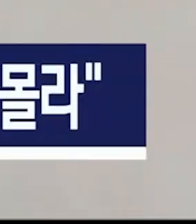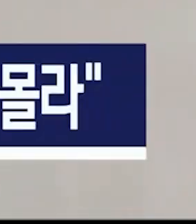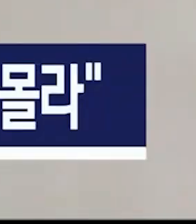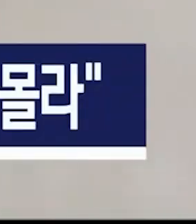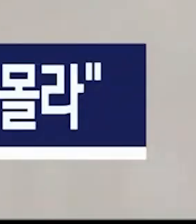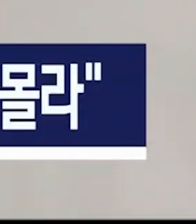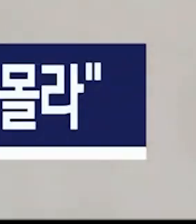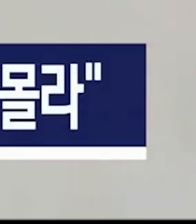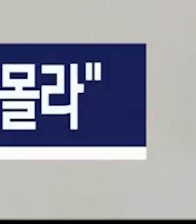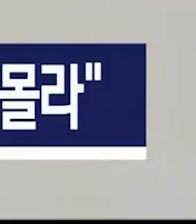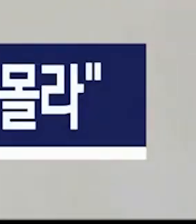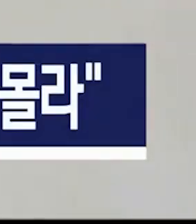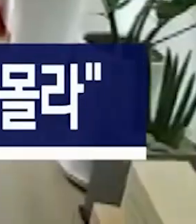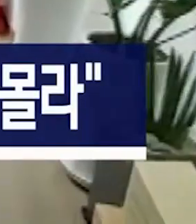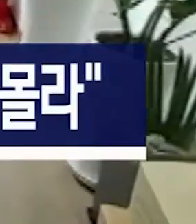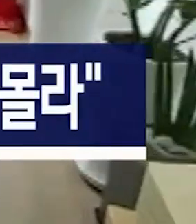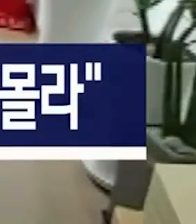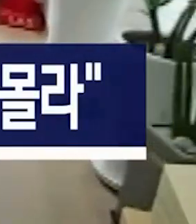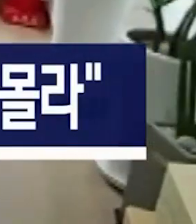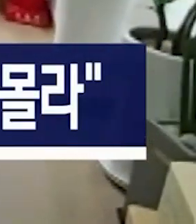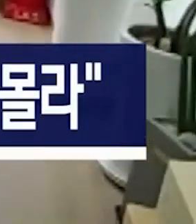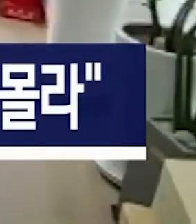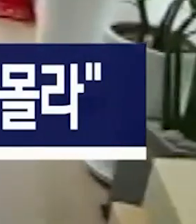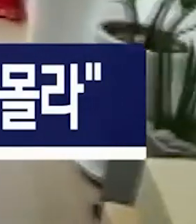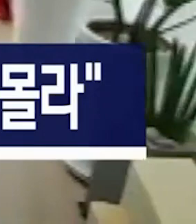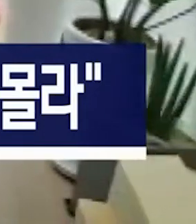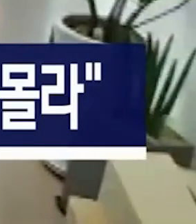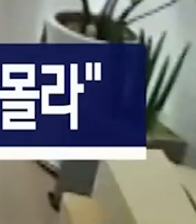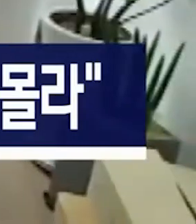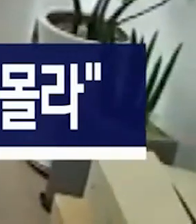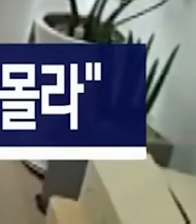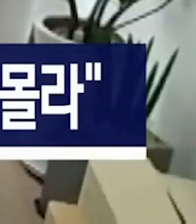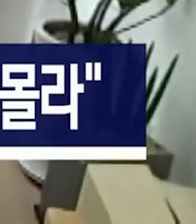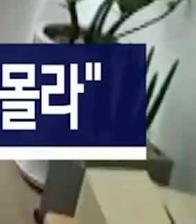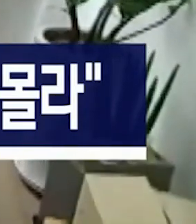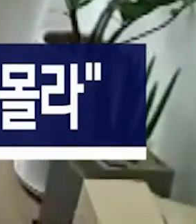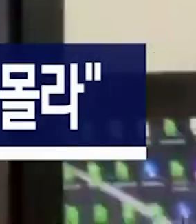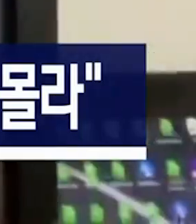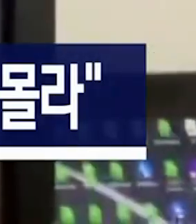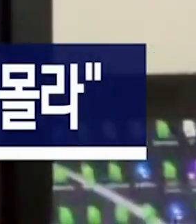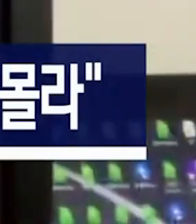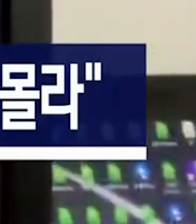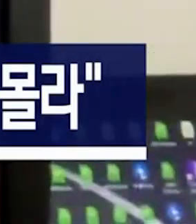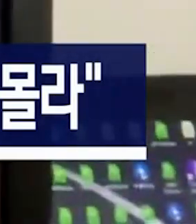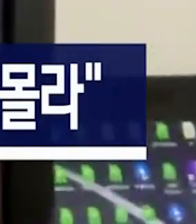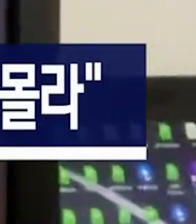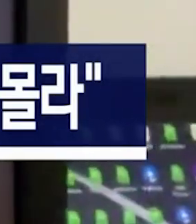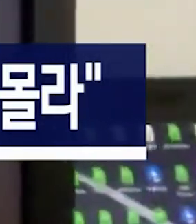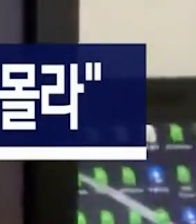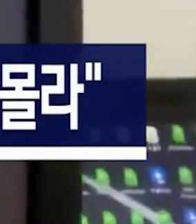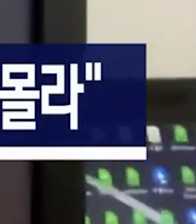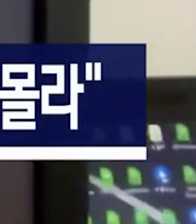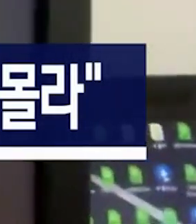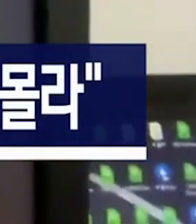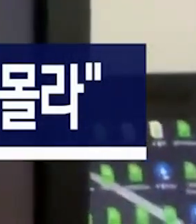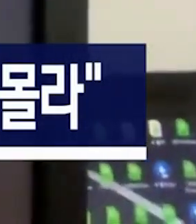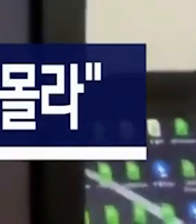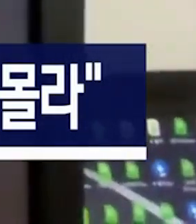어마어마한 대형 결혼정보회사와 주식정보업체 웹사이트에서 개인정보 700만 건을 빼낸 해킹 조직이 경찰에